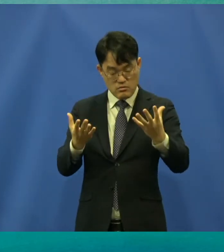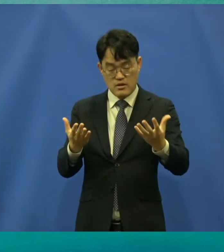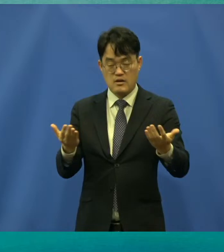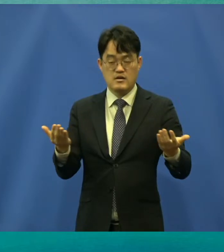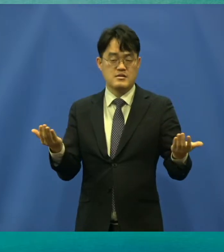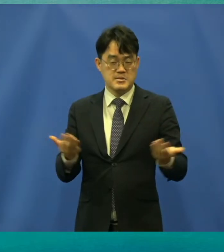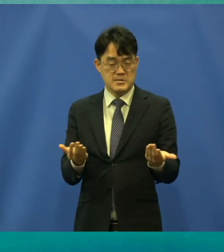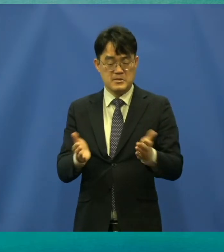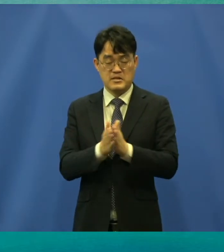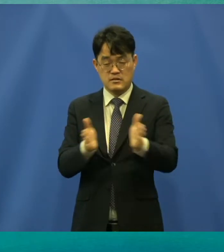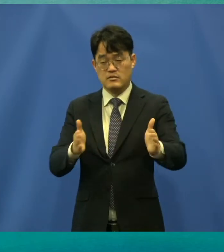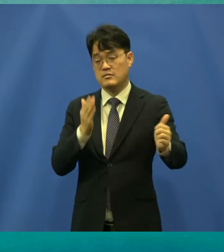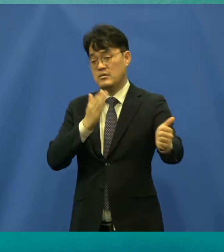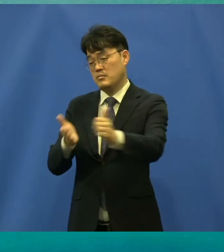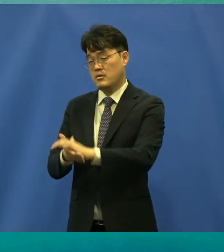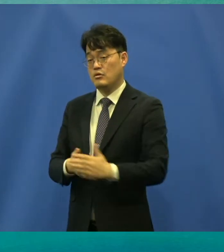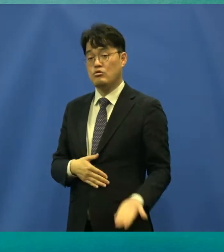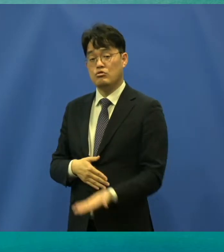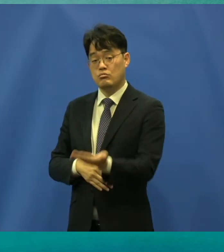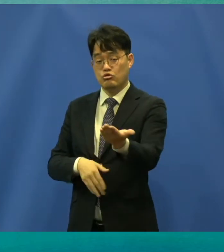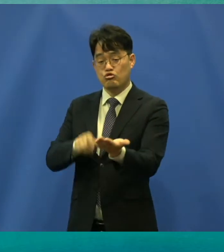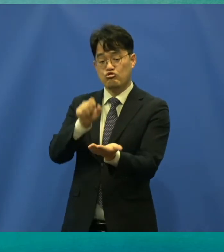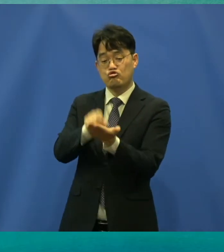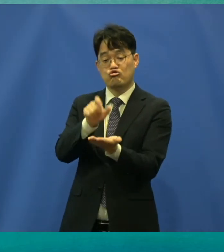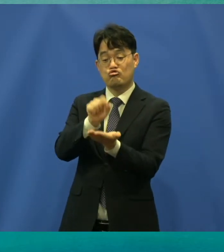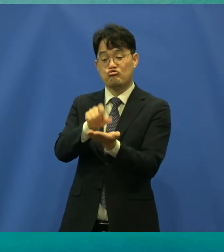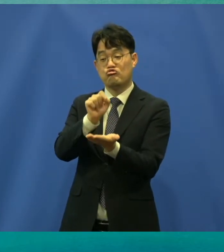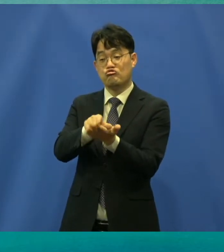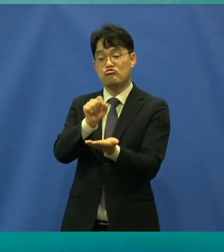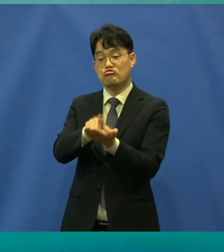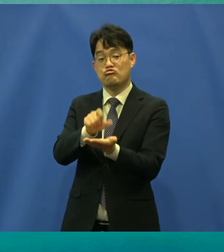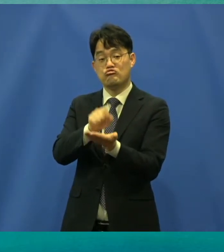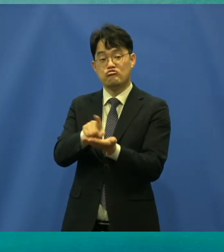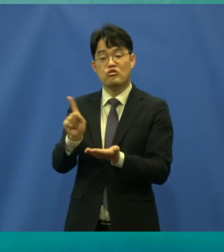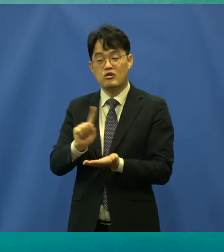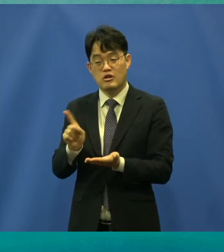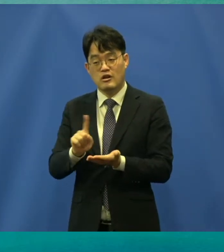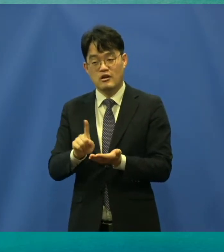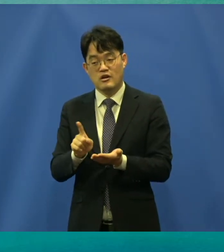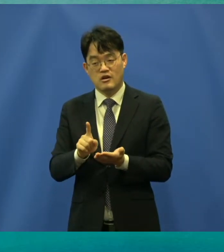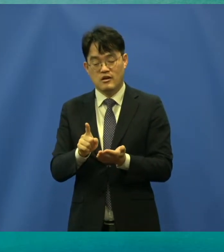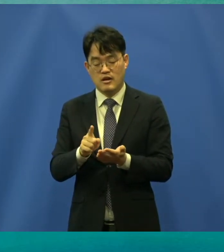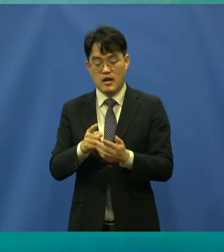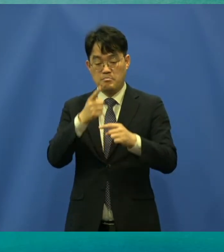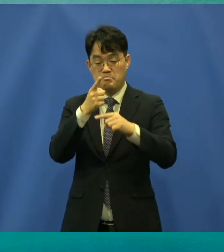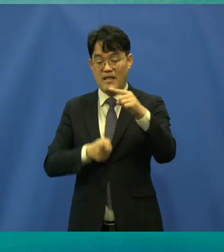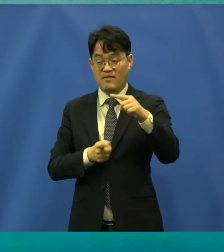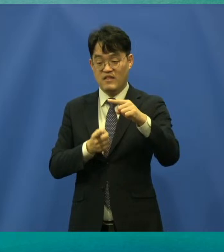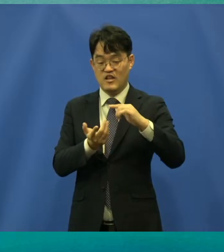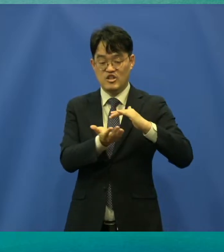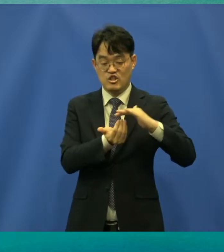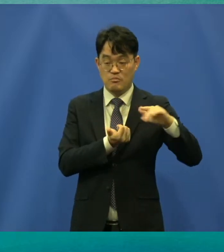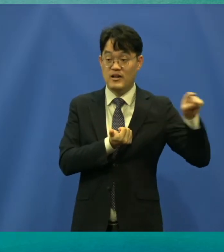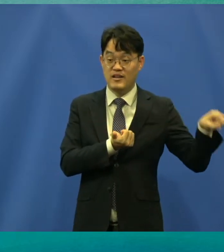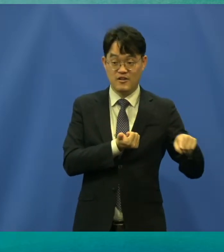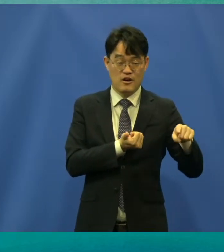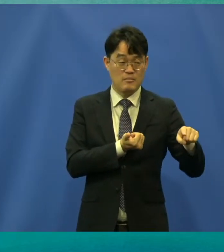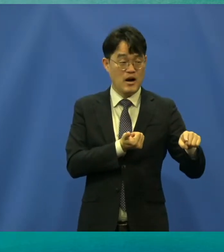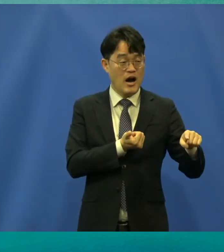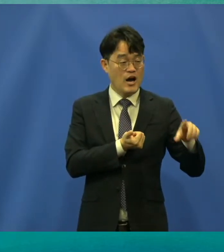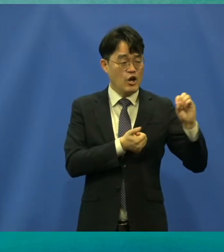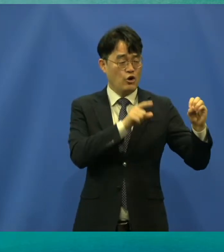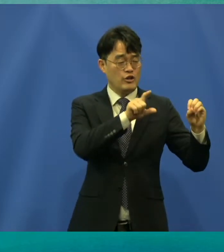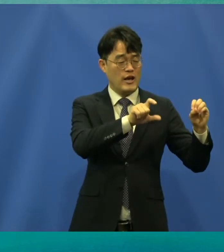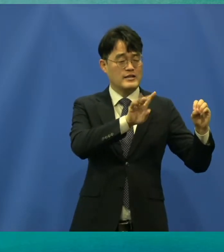보십시오. 전반전에 골을 많이 먹었어요. 후반전이 남아 있습니다. 마지막